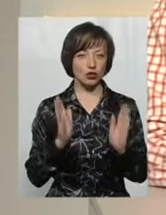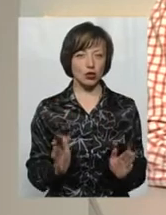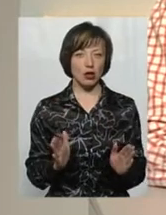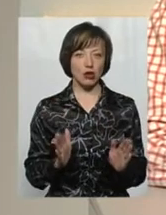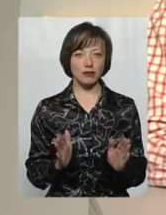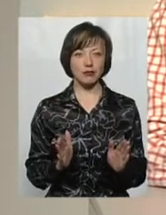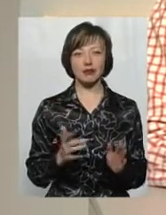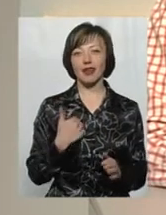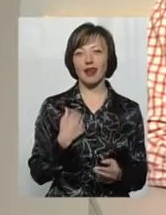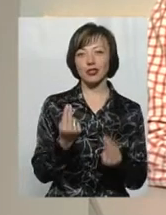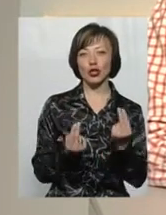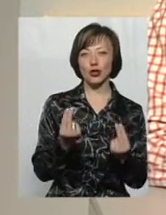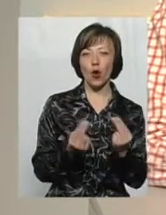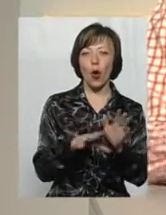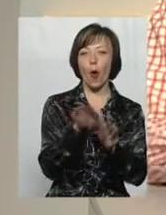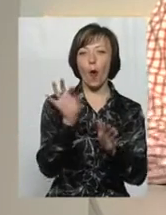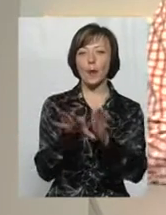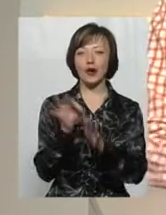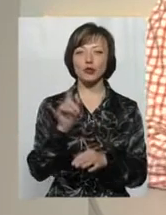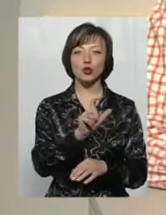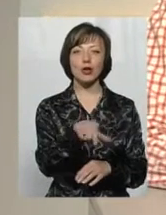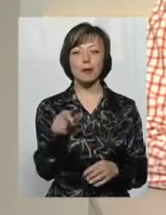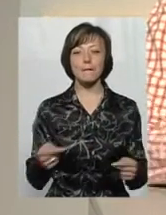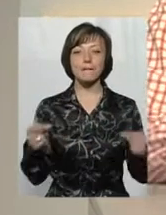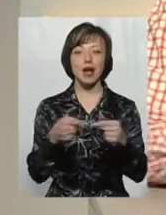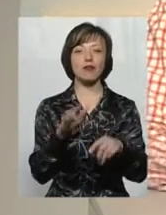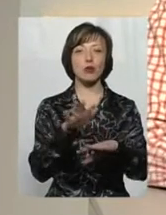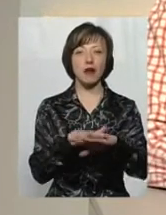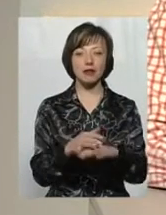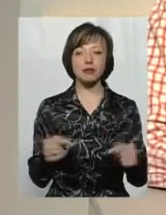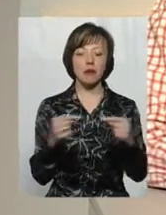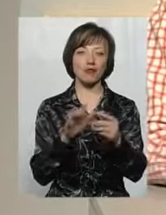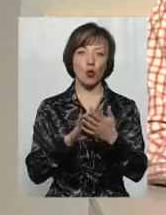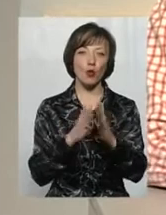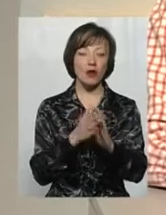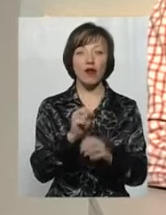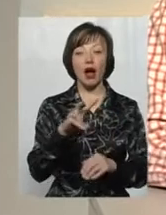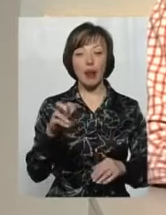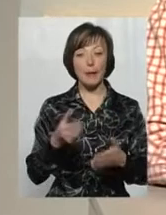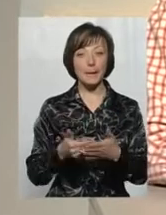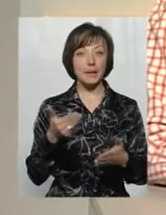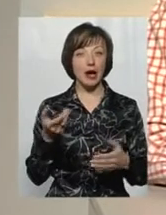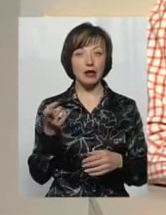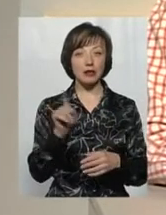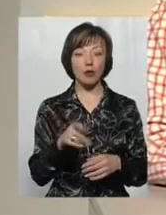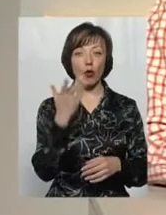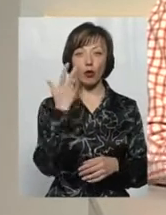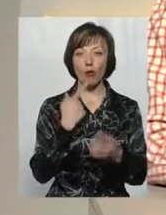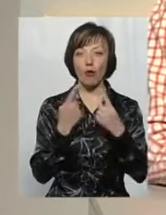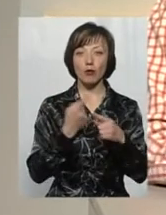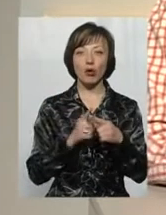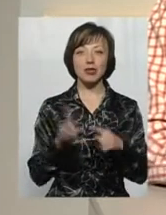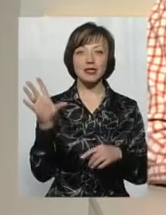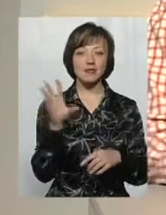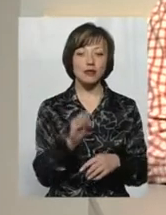як я жартую, обрані. Чому обрані? Тому що клієнти певного банку і за певних умов. Але перед тим, як все ж таки поговорити про це і не